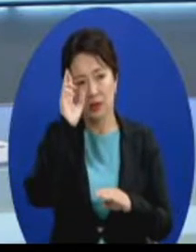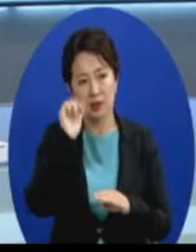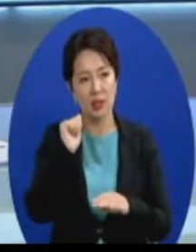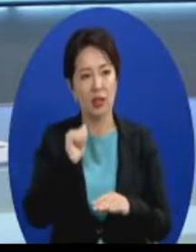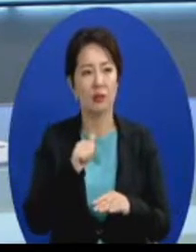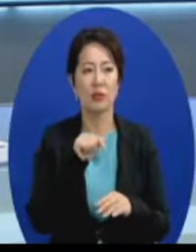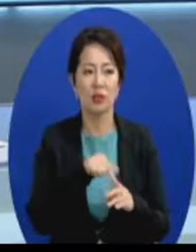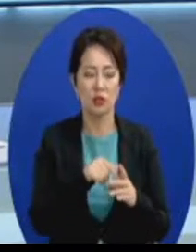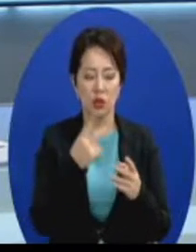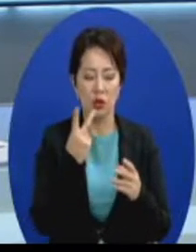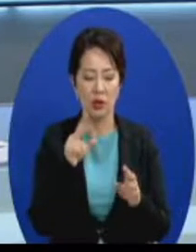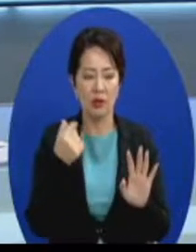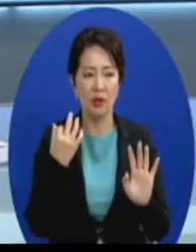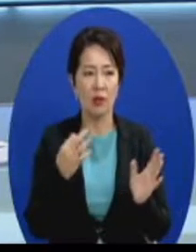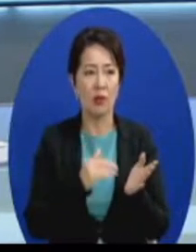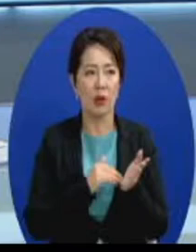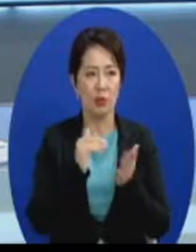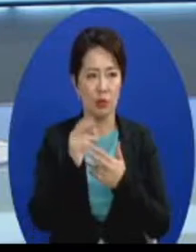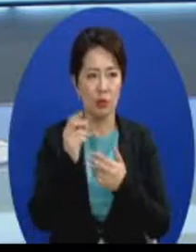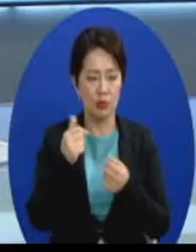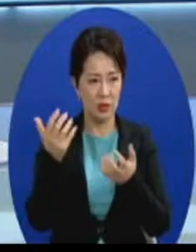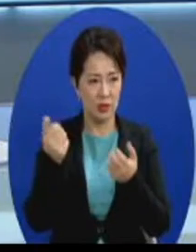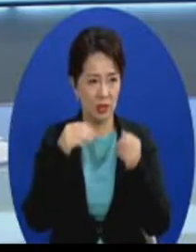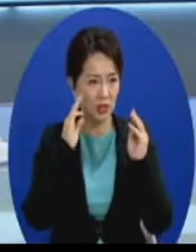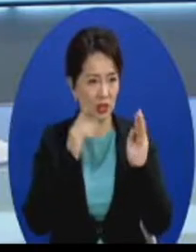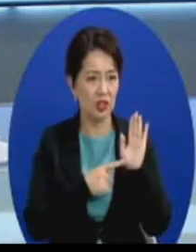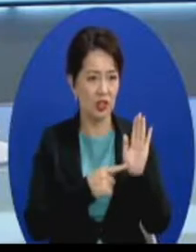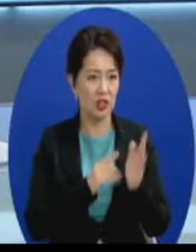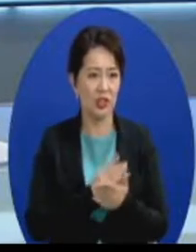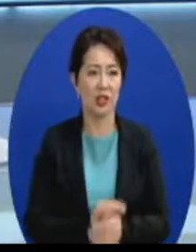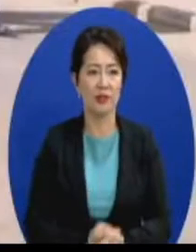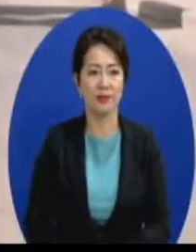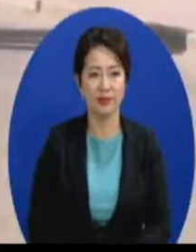болох 2.8 тэрбум төгрөгийг шийдлээ.